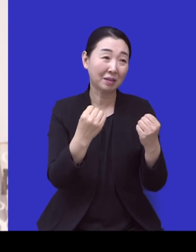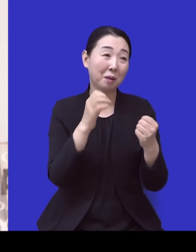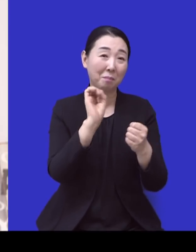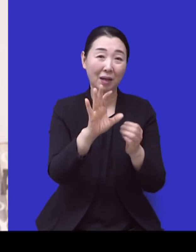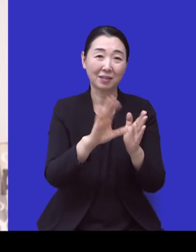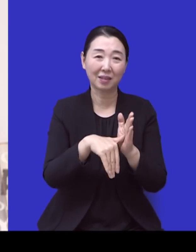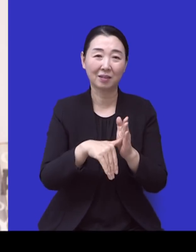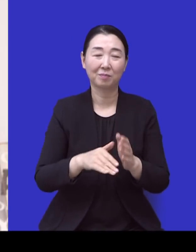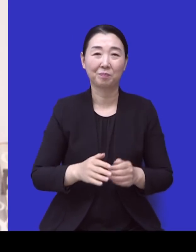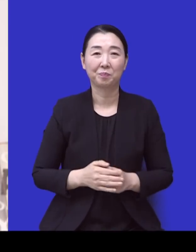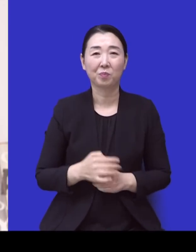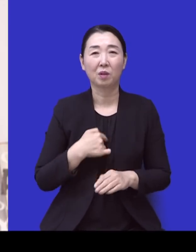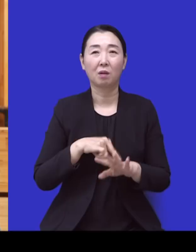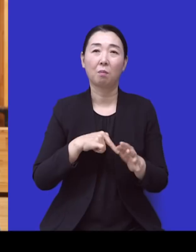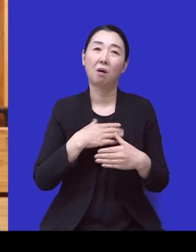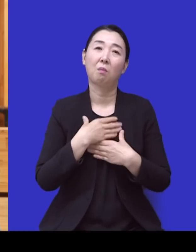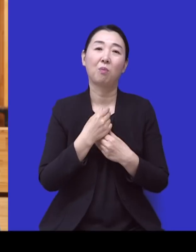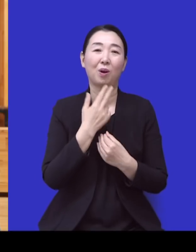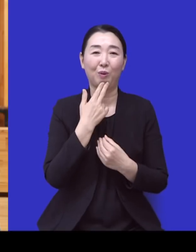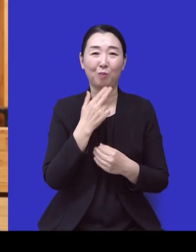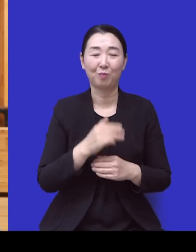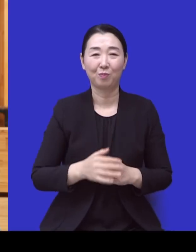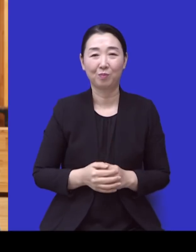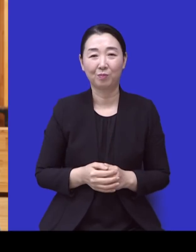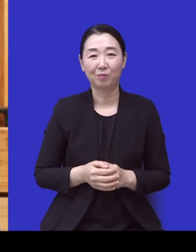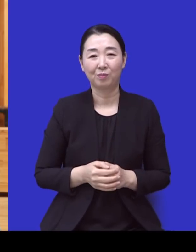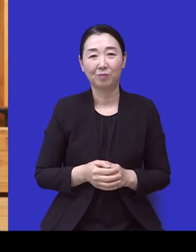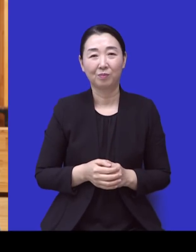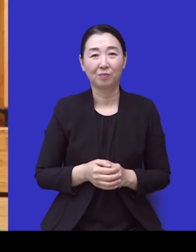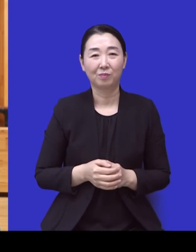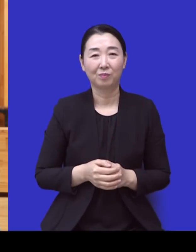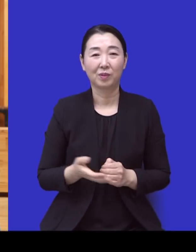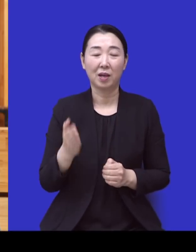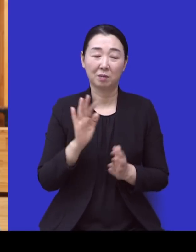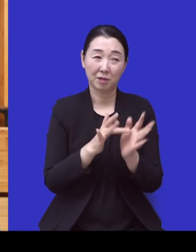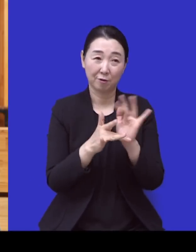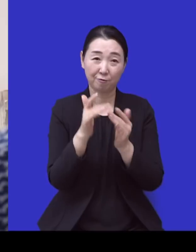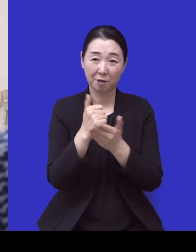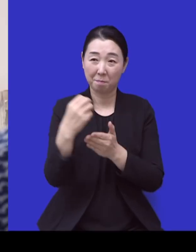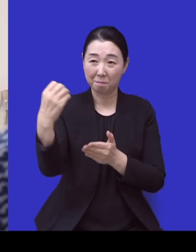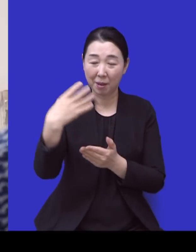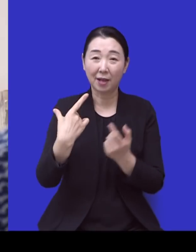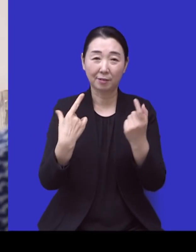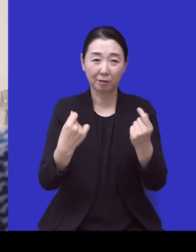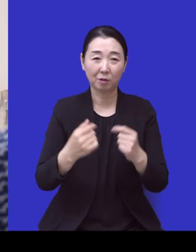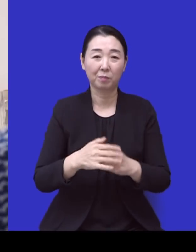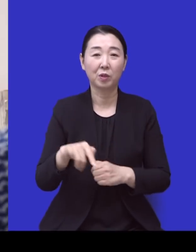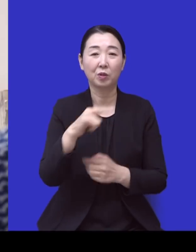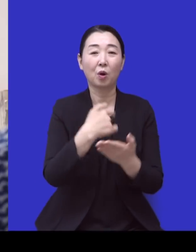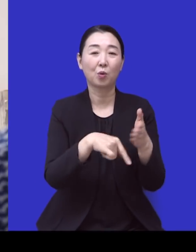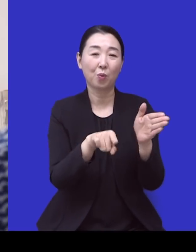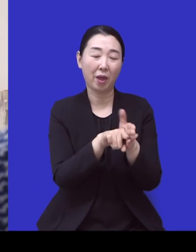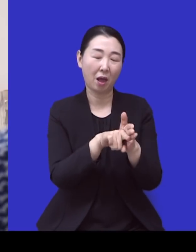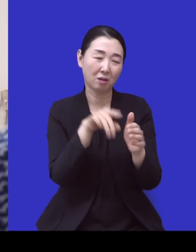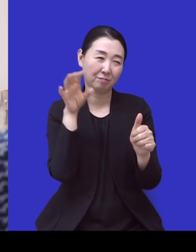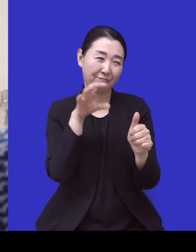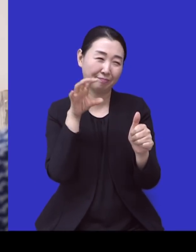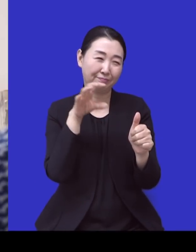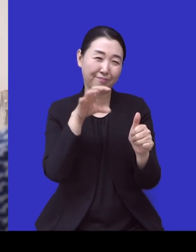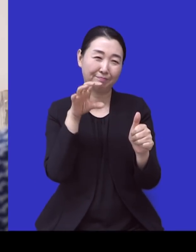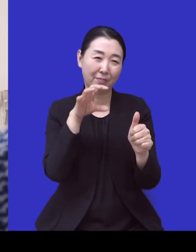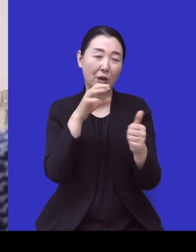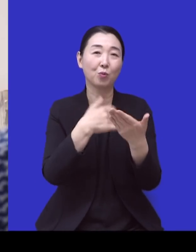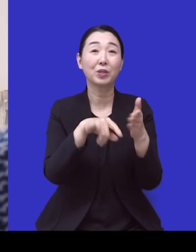해줘도 제 마음 평안하지가 않았거든요. 네네. 근데 진짜 예수님이 말씀하신 것처럼 너희를 위해 픽박하고 박해하는 자를